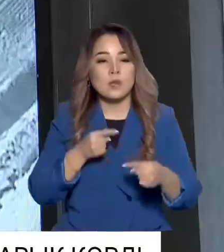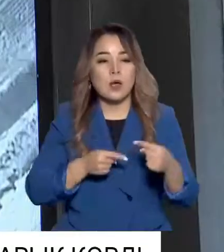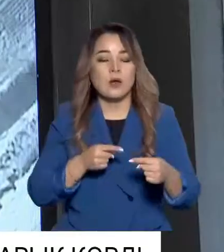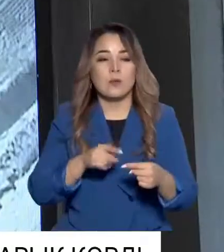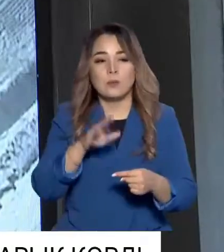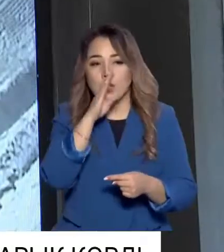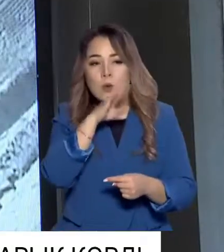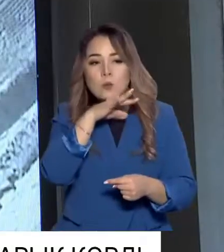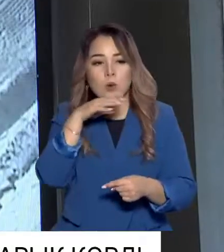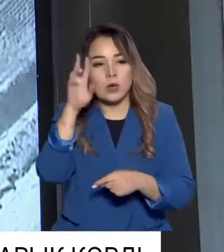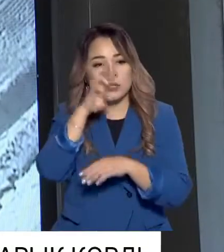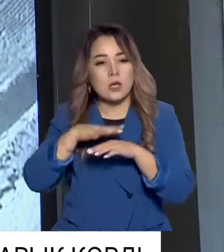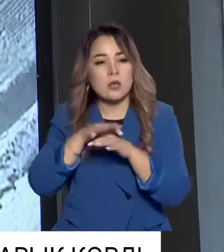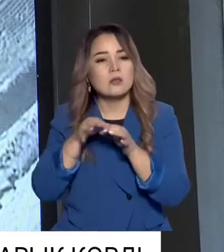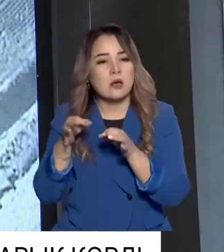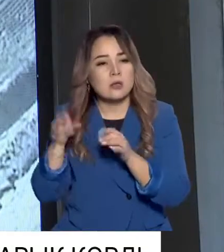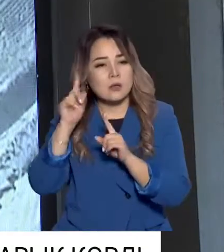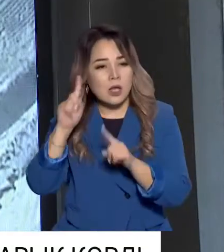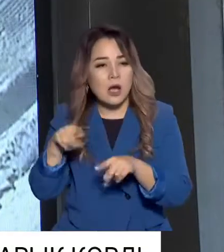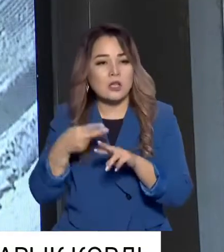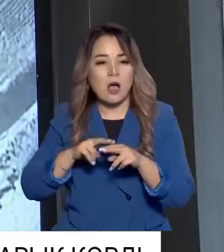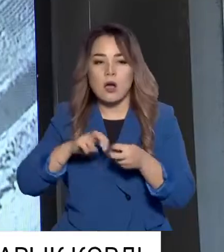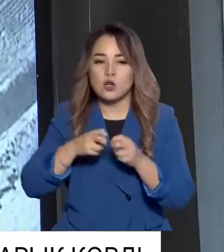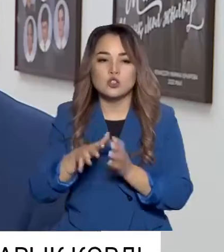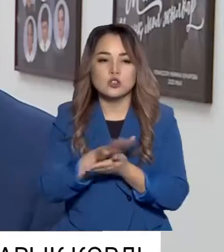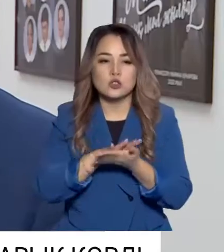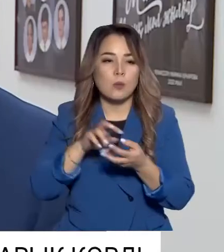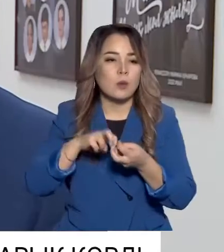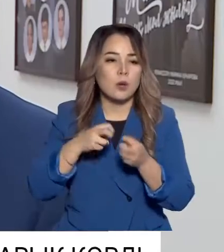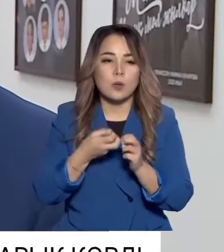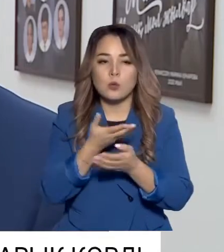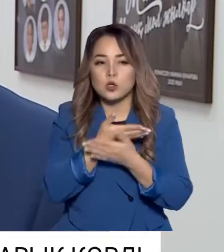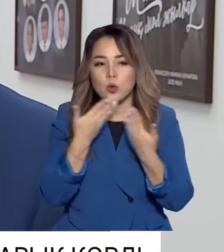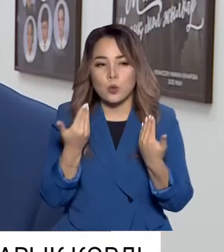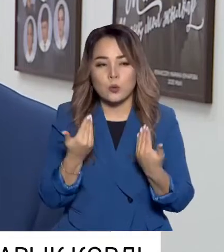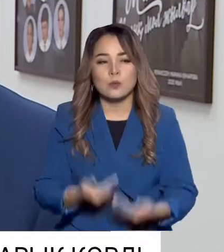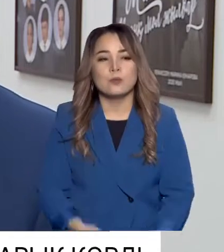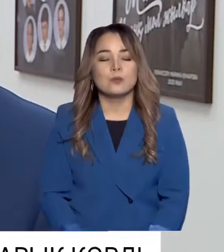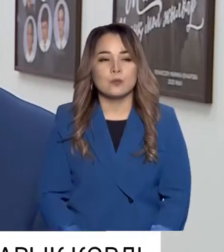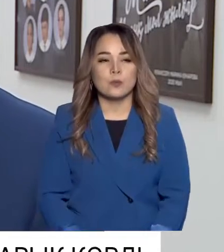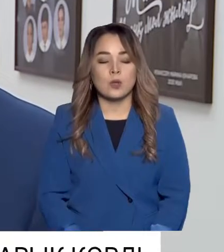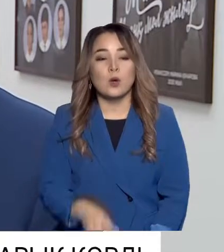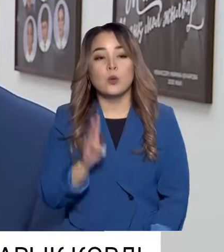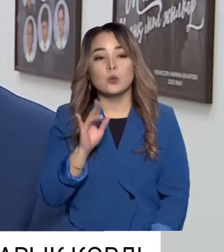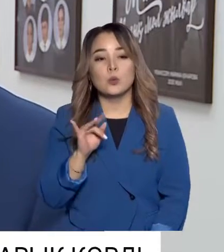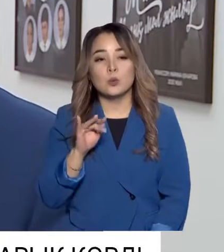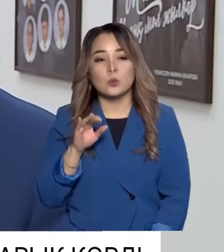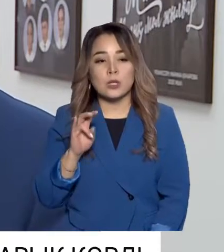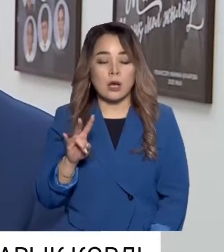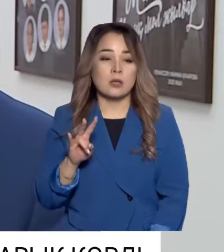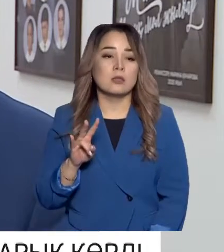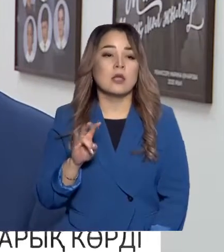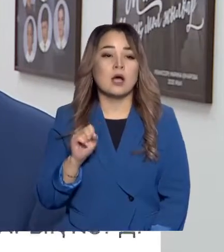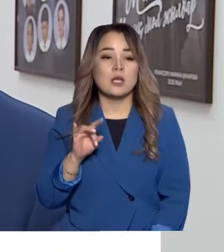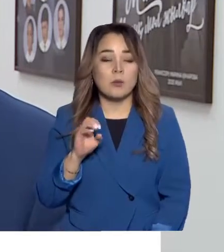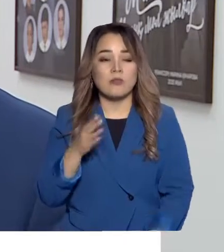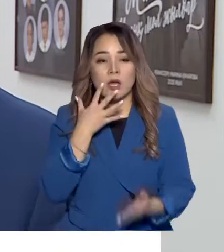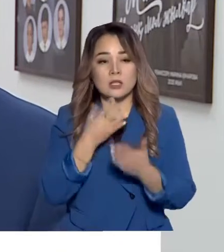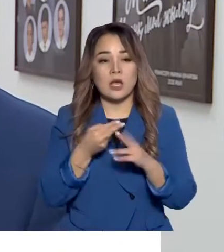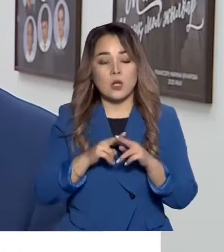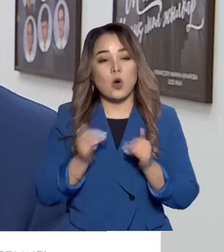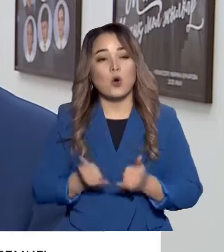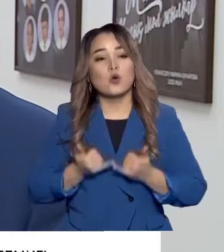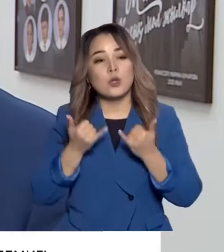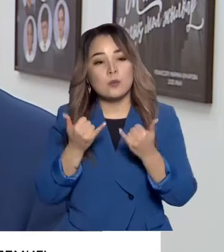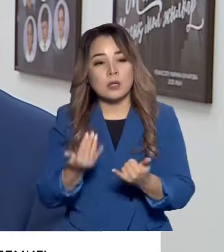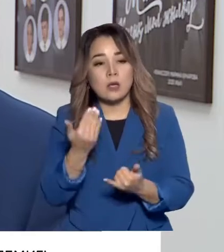бар. Бірақ Қазақта қазір бұл жағынан проблема жоқ. Синьцзяпин айтты, Нұрсұлтан Әбішұлы, сізге деген құрметім,